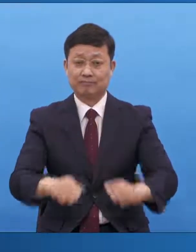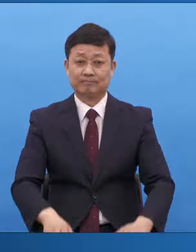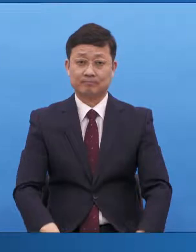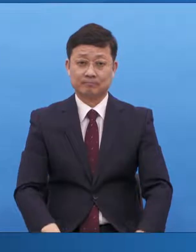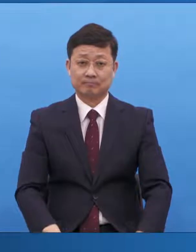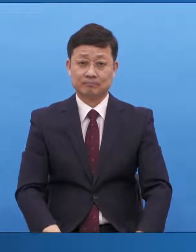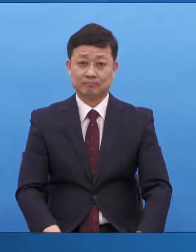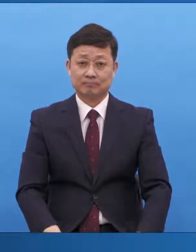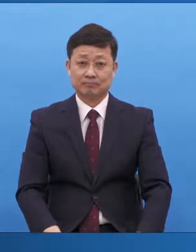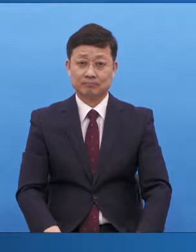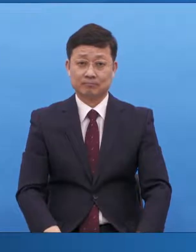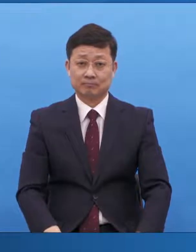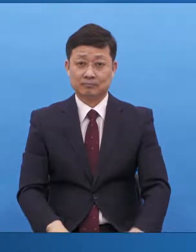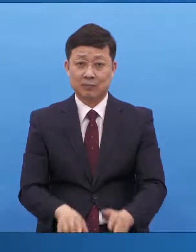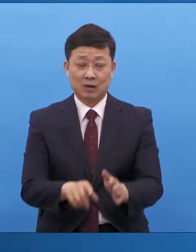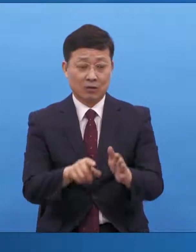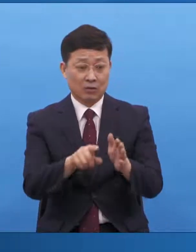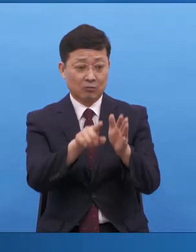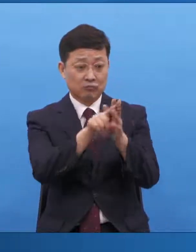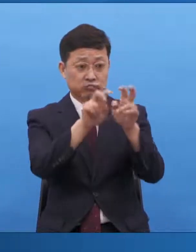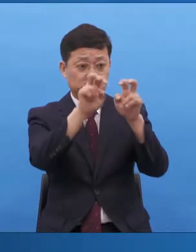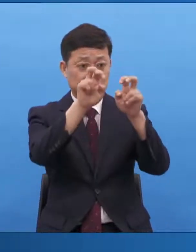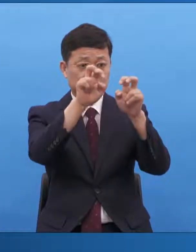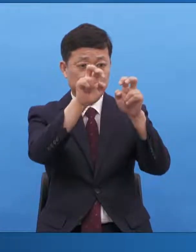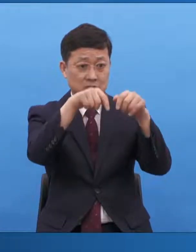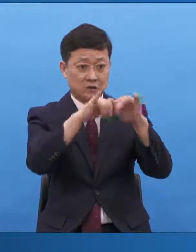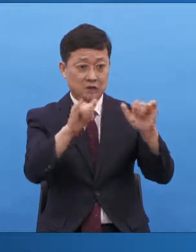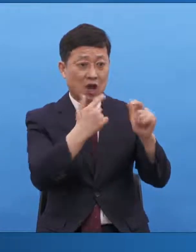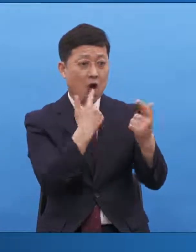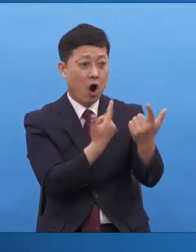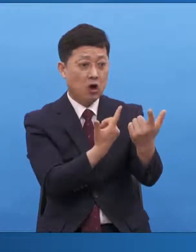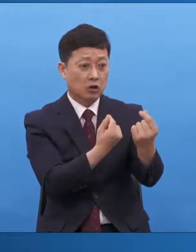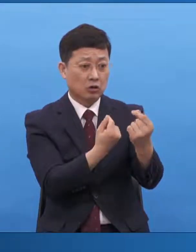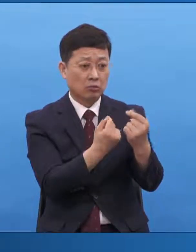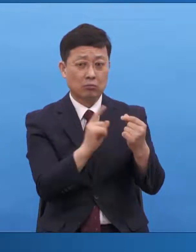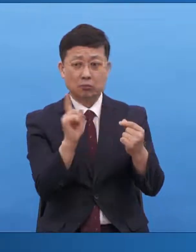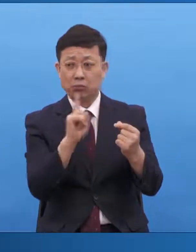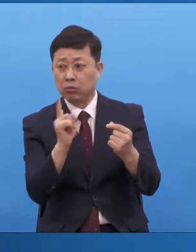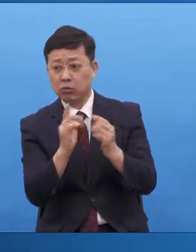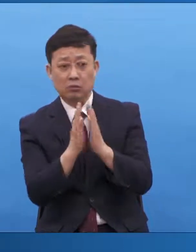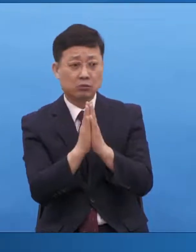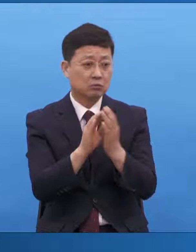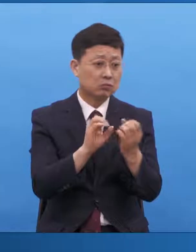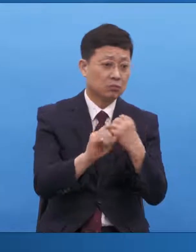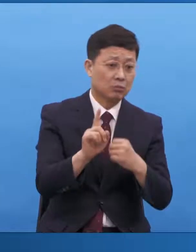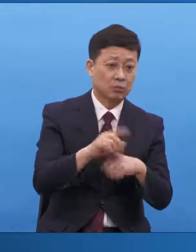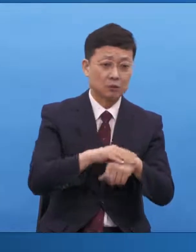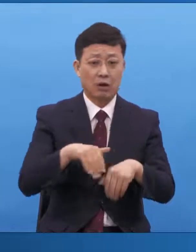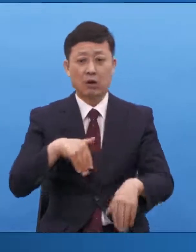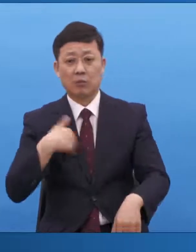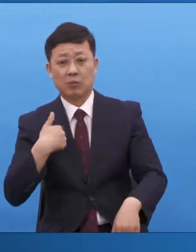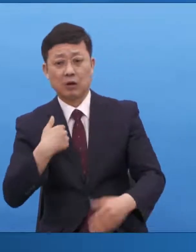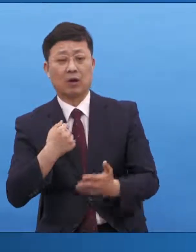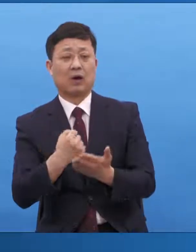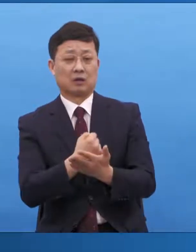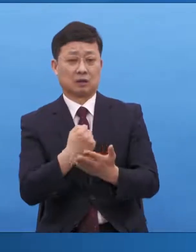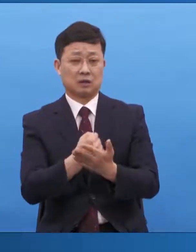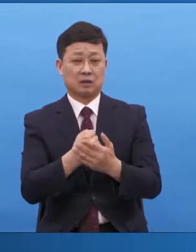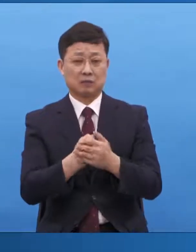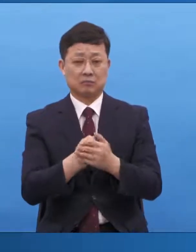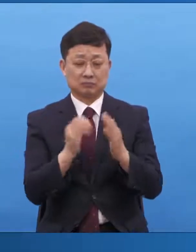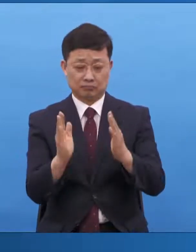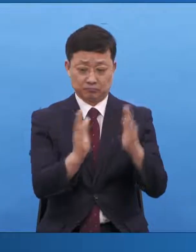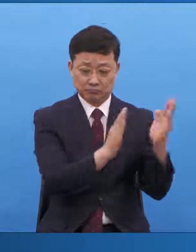사람들은 불신자처럼 뭐가 응답인지 잘 몰라요. 여러분이 이 하나님의 나라의